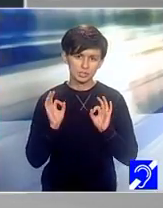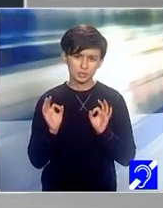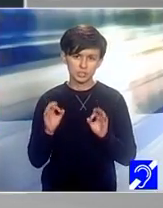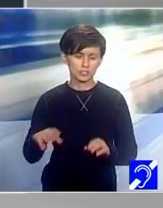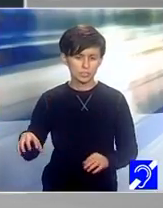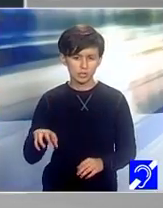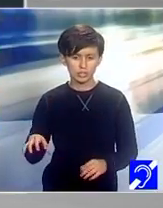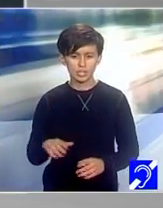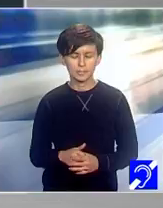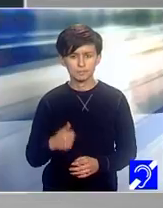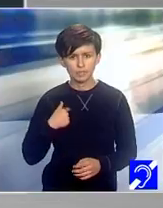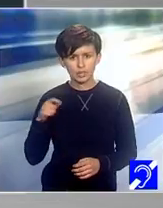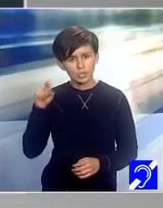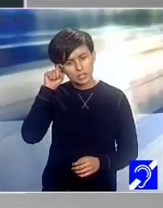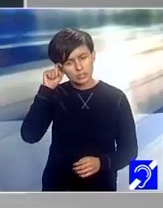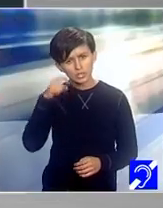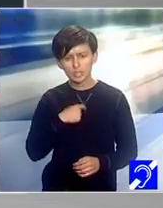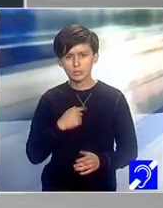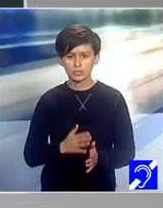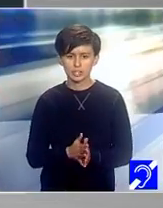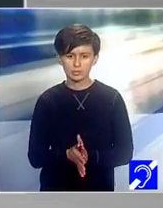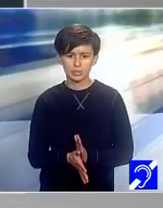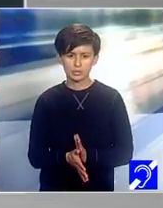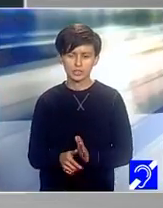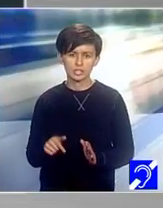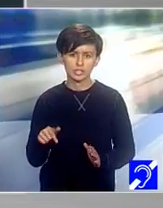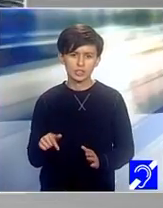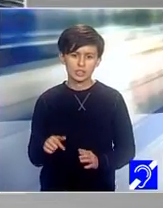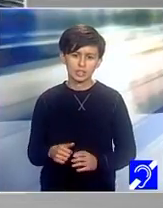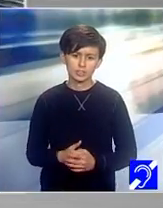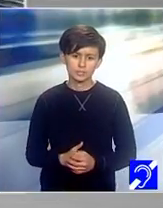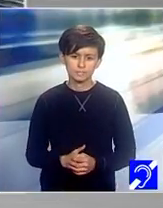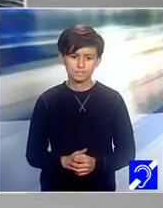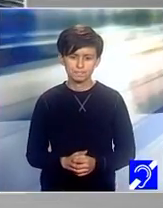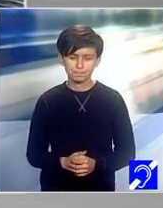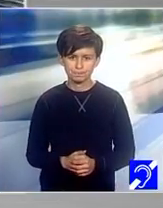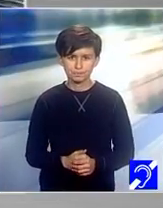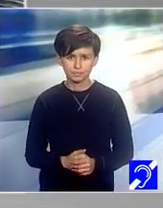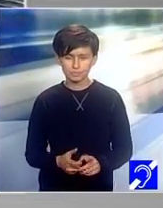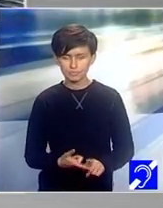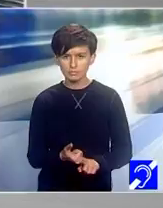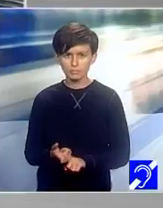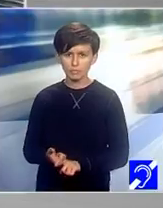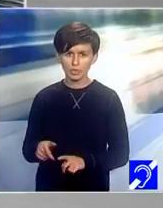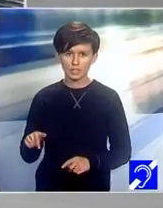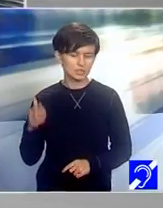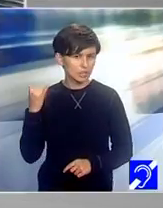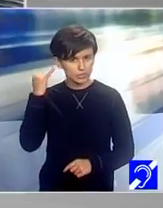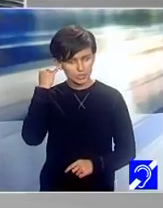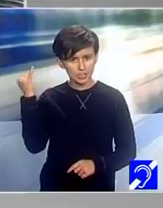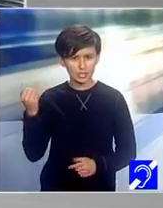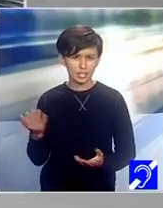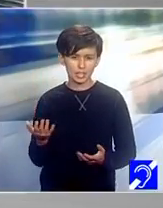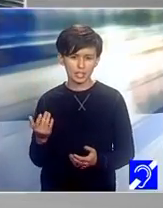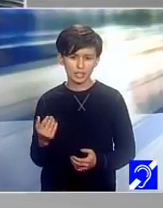și simplu nu cred că am fi putut implementa un proiect. Legat de asta vreau să te întreb exact ceva legat de asta. A existat și ideea asta care am văzut că a prins